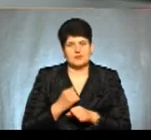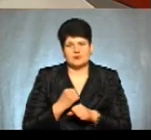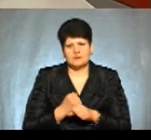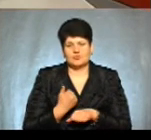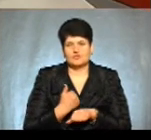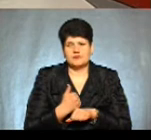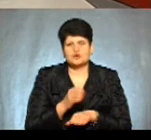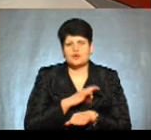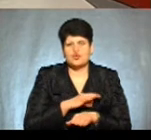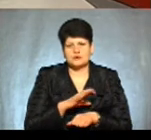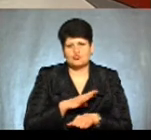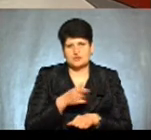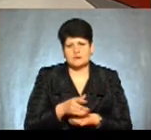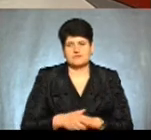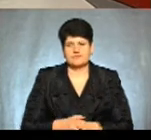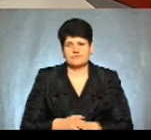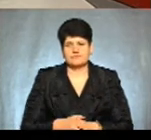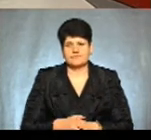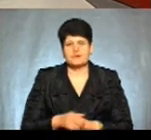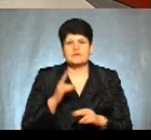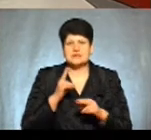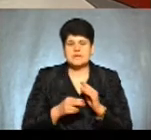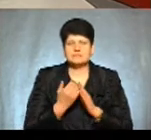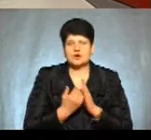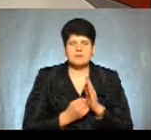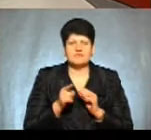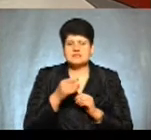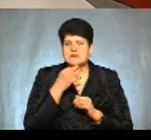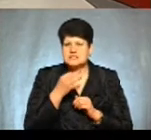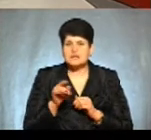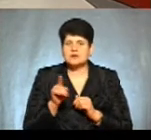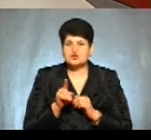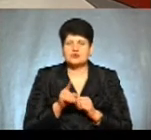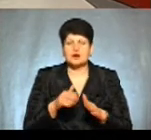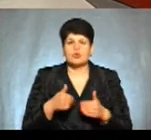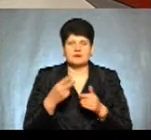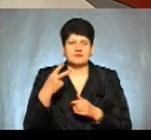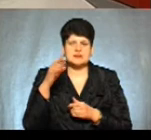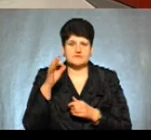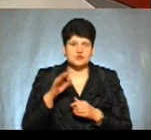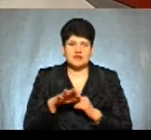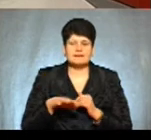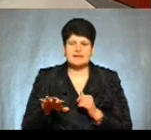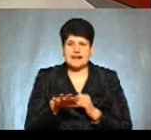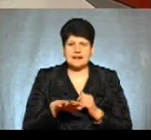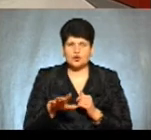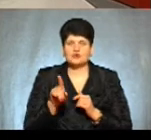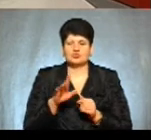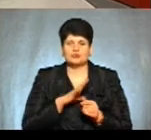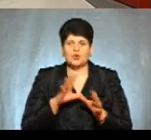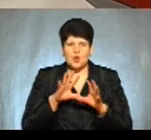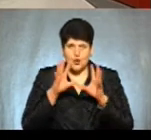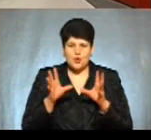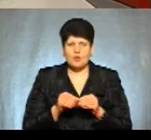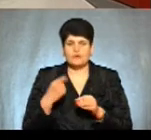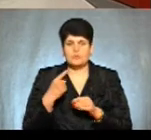щоб користь була від того всім. У нас майже кінець програми. Ви сказали про те, що рекомендовано 20% території, що було охоплено